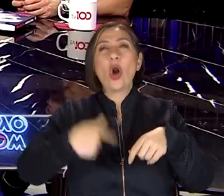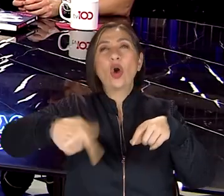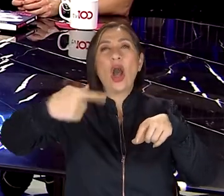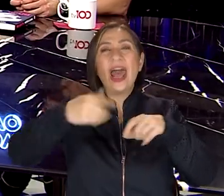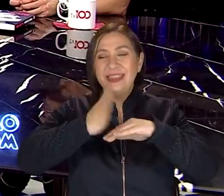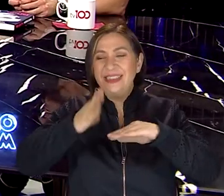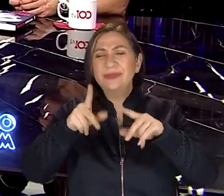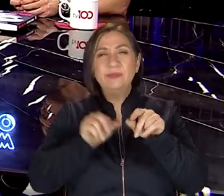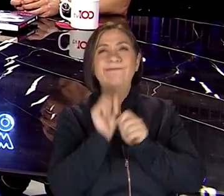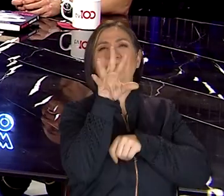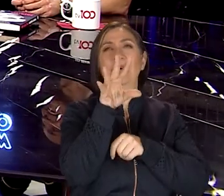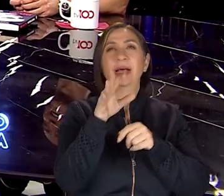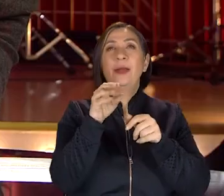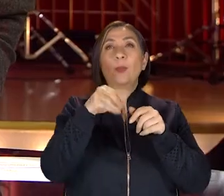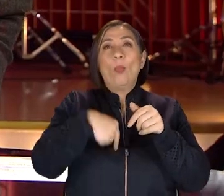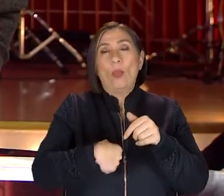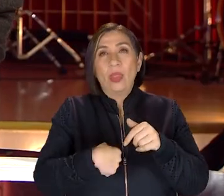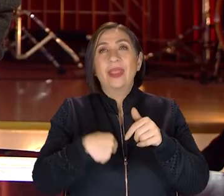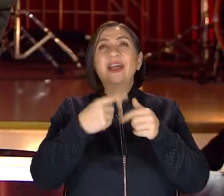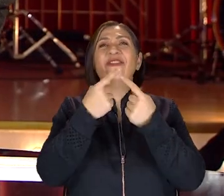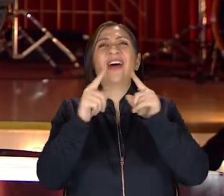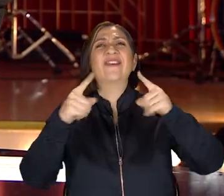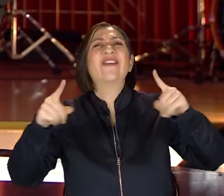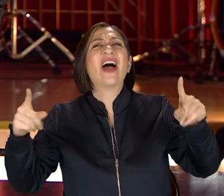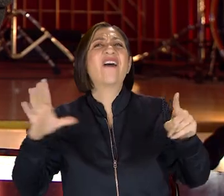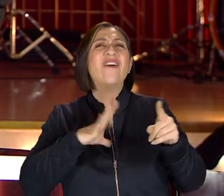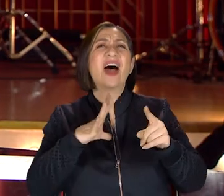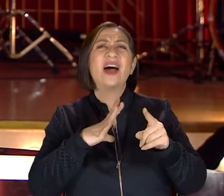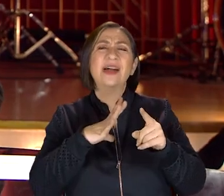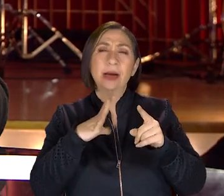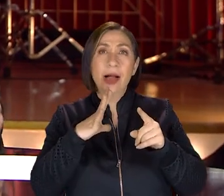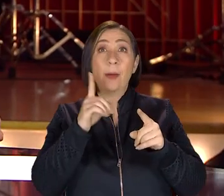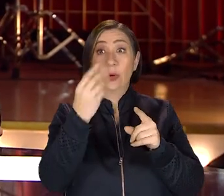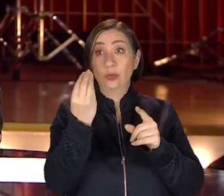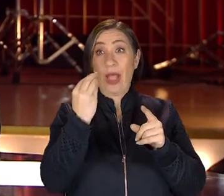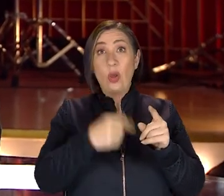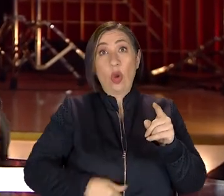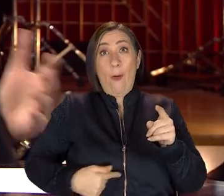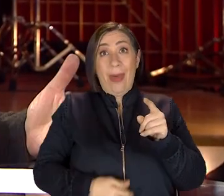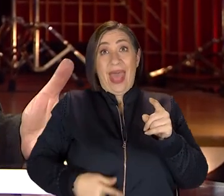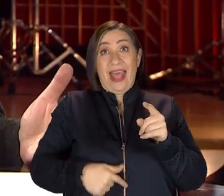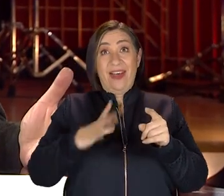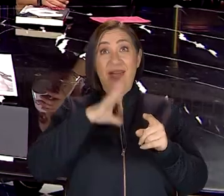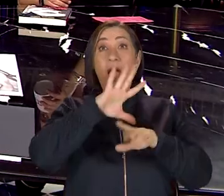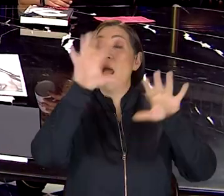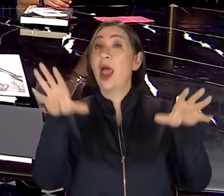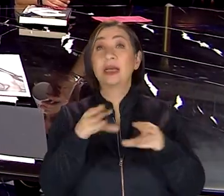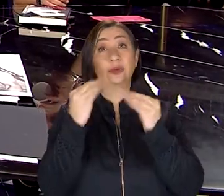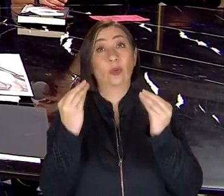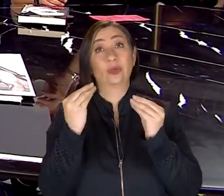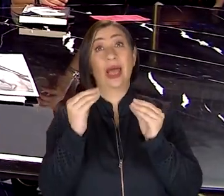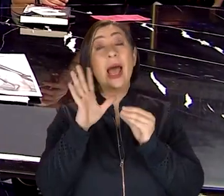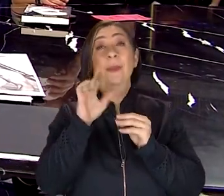filan. Çok fena oldu. Yani böyle gibi olmuş olanlar falan. Güzel bir göbek deliği bütün herkeste çok